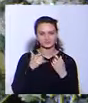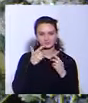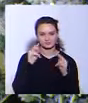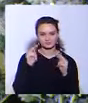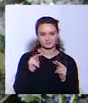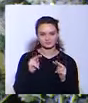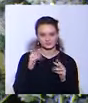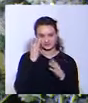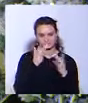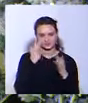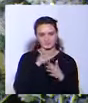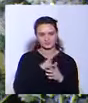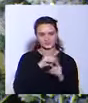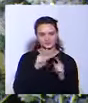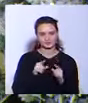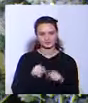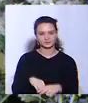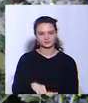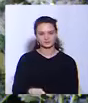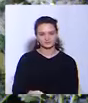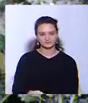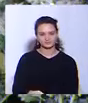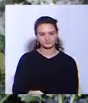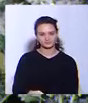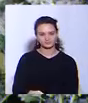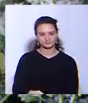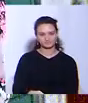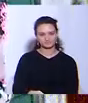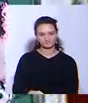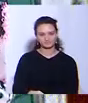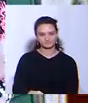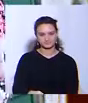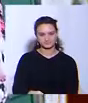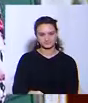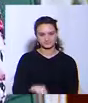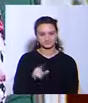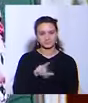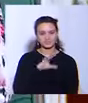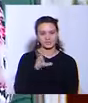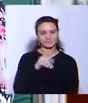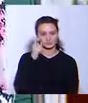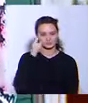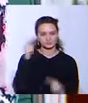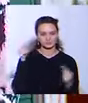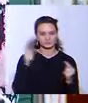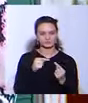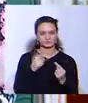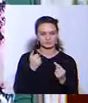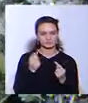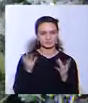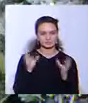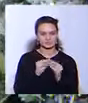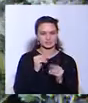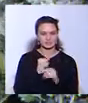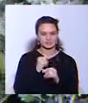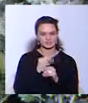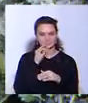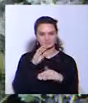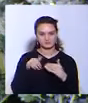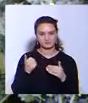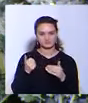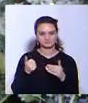მაყურებელს შეუქმნათ წარმოდგენა. ეს რაში არა, ყველაფერ შეიძლება მოუხდეს. რაც თავარია, ამას ერთად აკეთებთ. მე